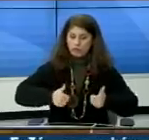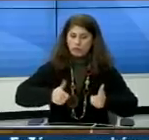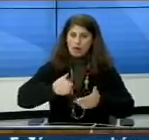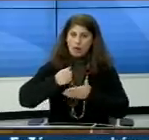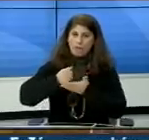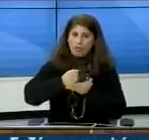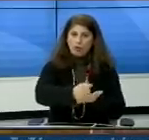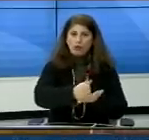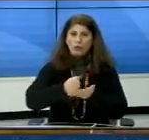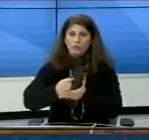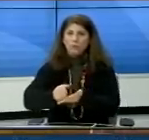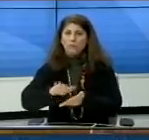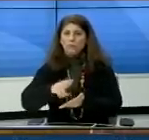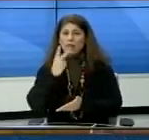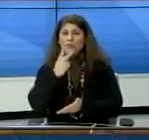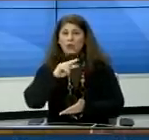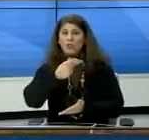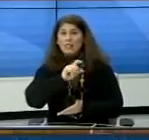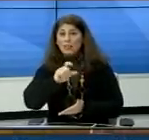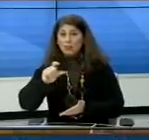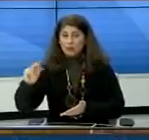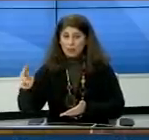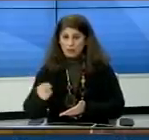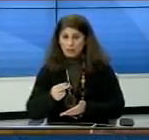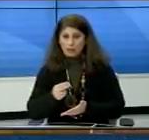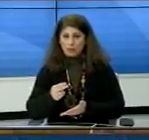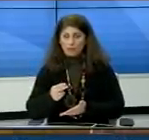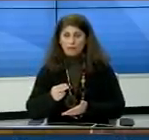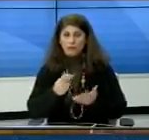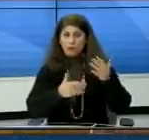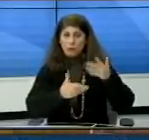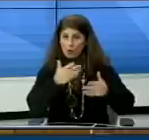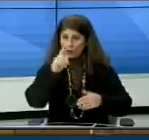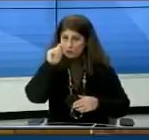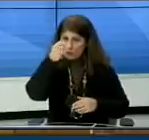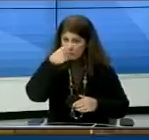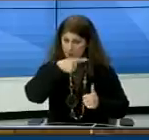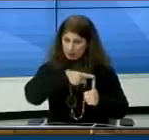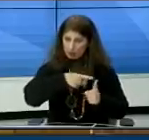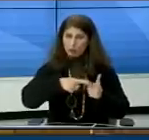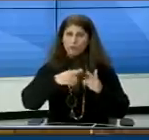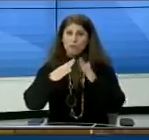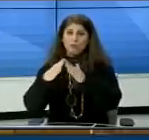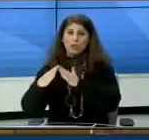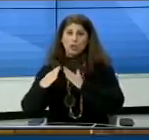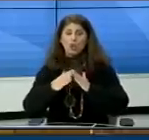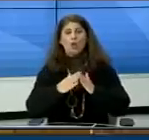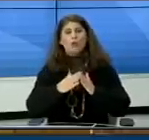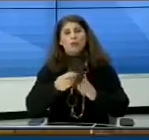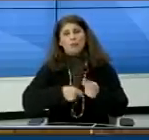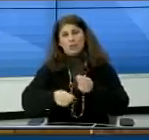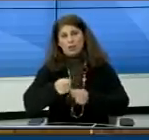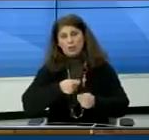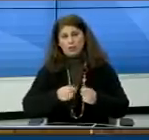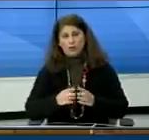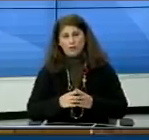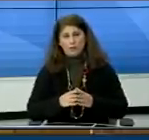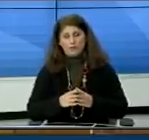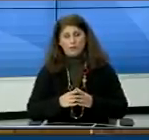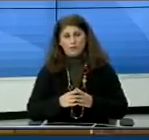στιγμής αγγίζουν τα 2 δισεκατομμύρια ευρώ στους λογαριασμούς ρεύματος, νοικοκυριών και επιχειρήσεων.